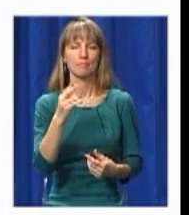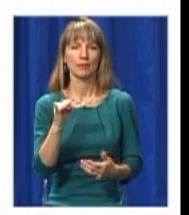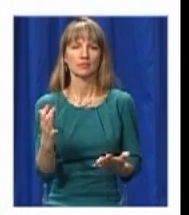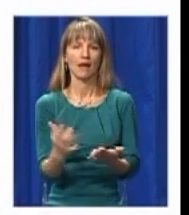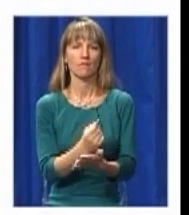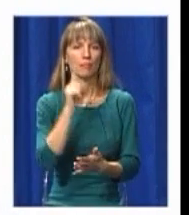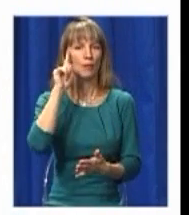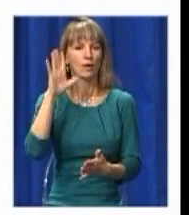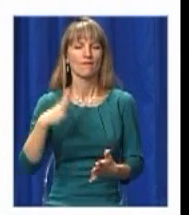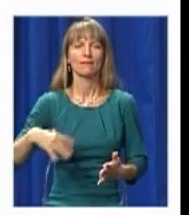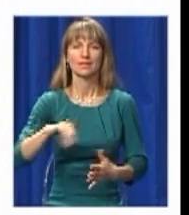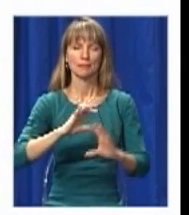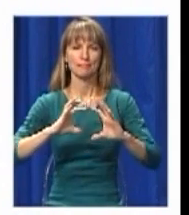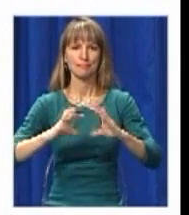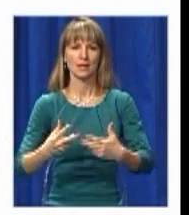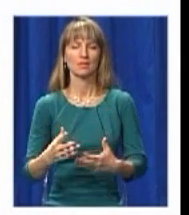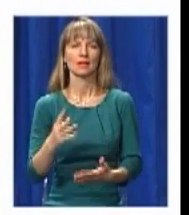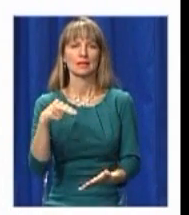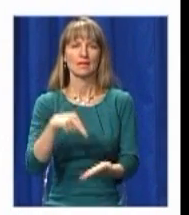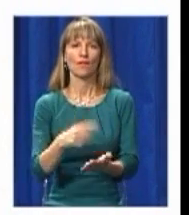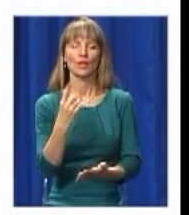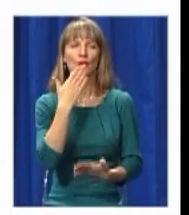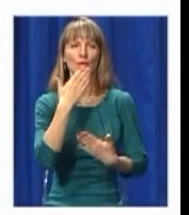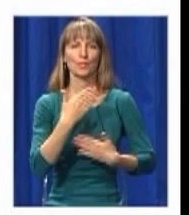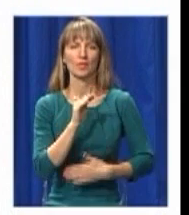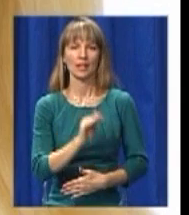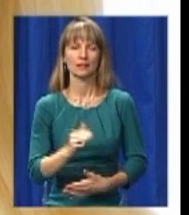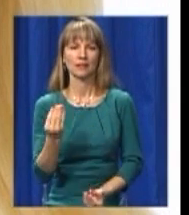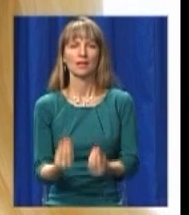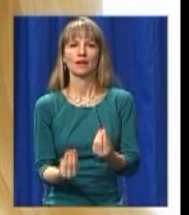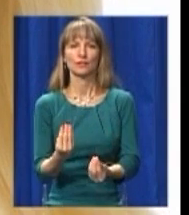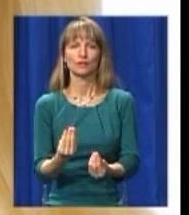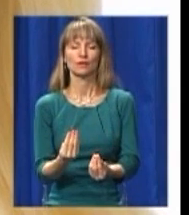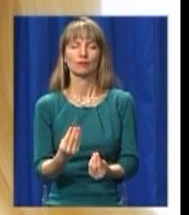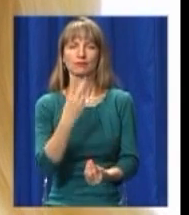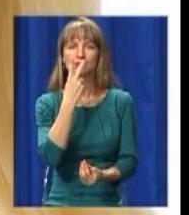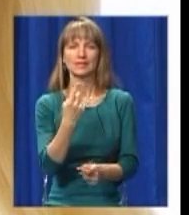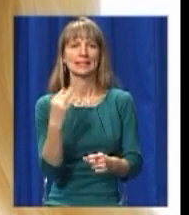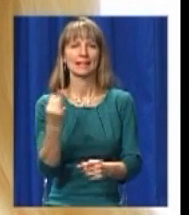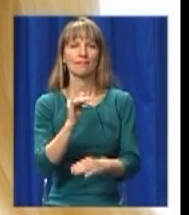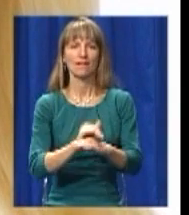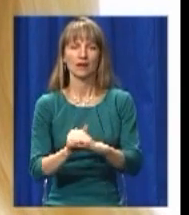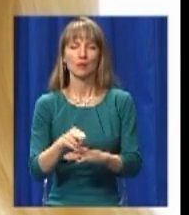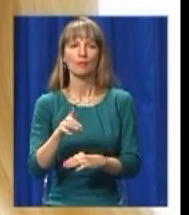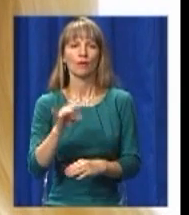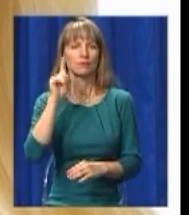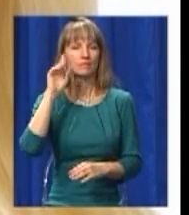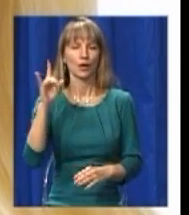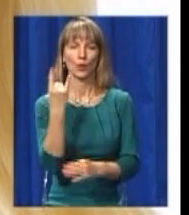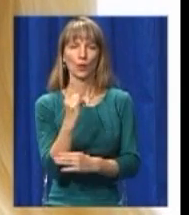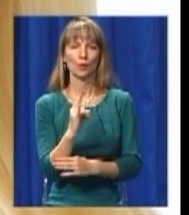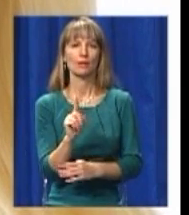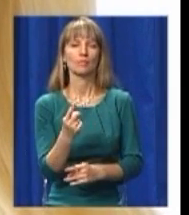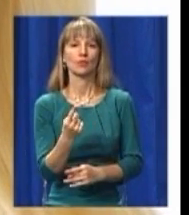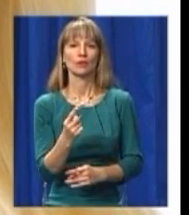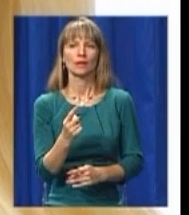завоювала популярність у всьому світі, ставши однією з улюблених дитячих іграшок. Розглянемо цікаві факти про найпопулярнішу ляльку, адже